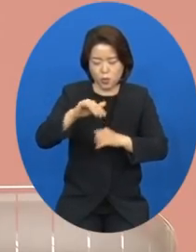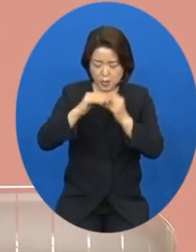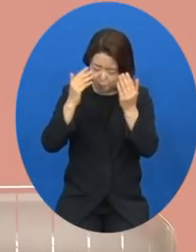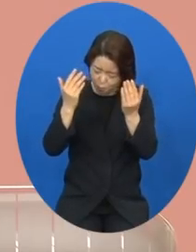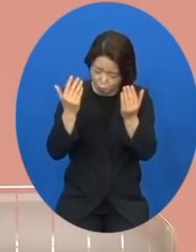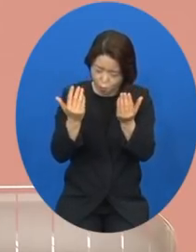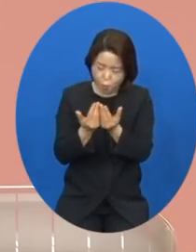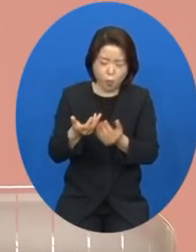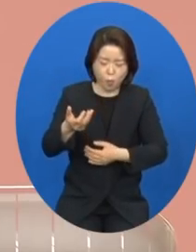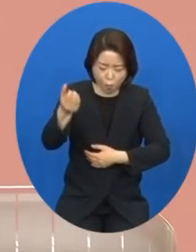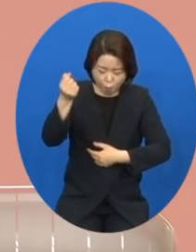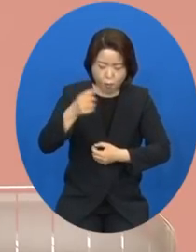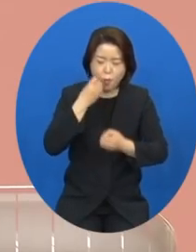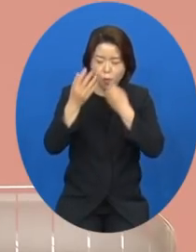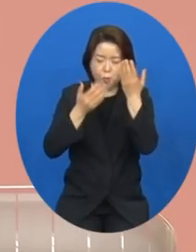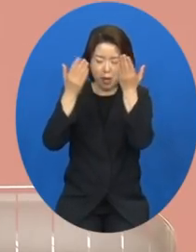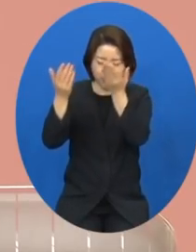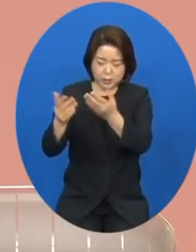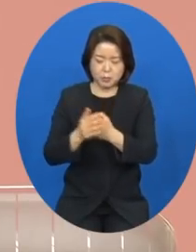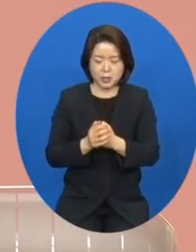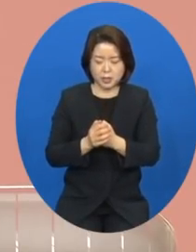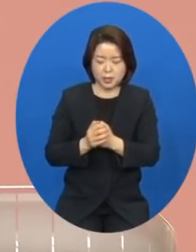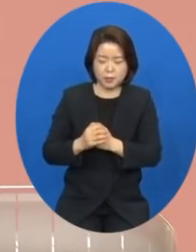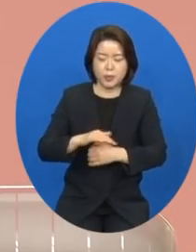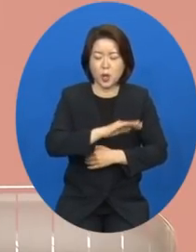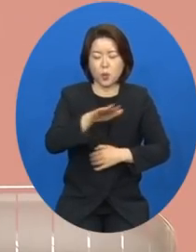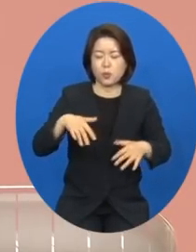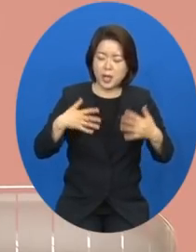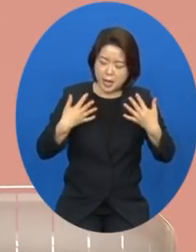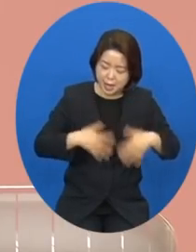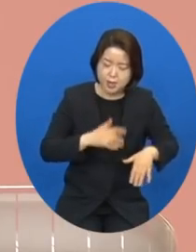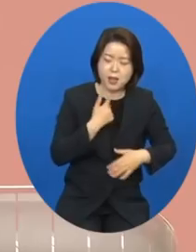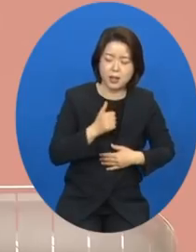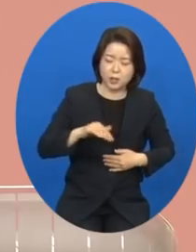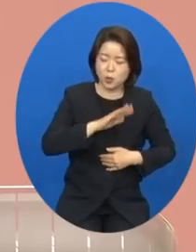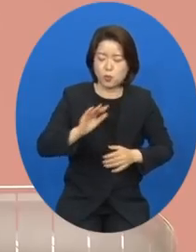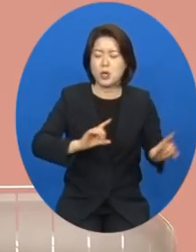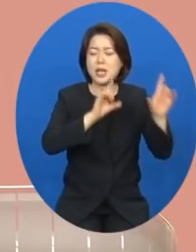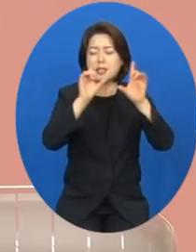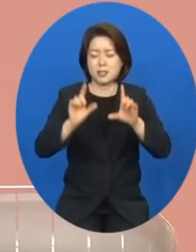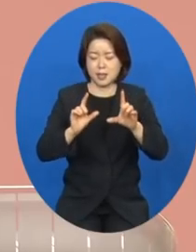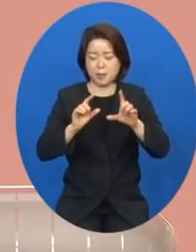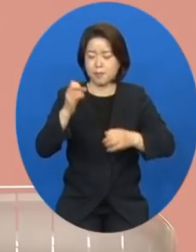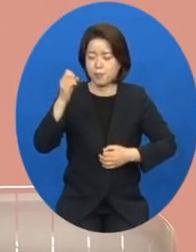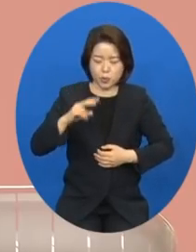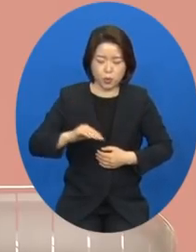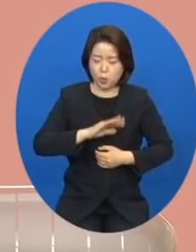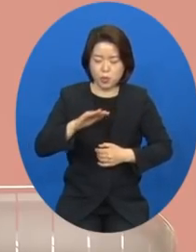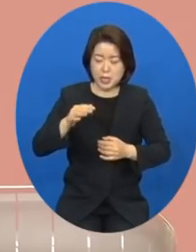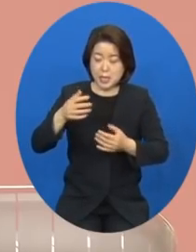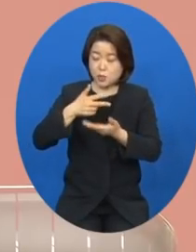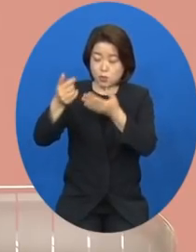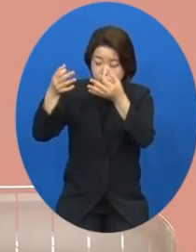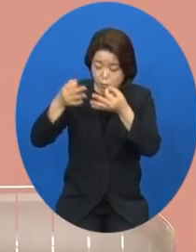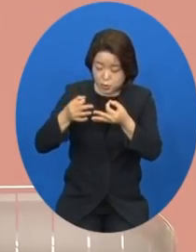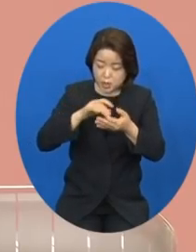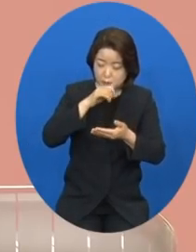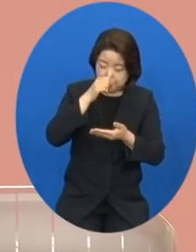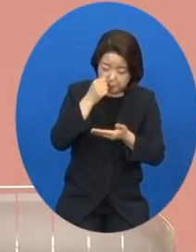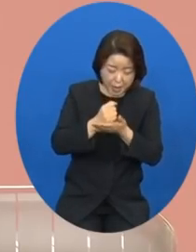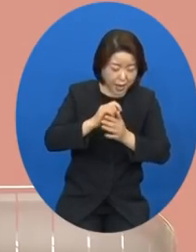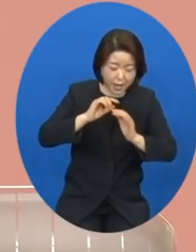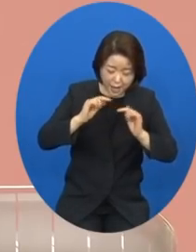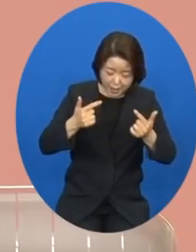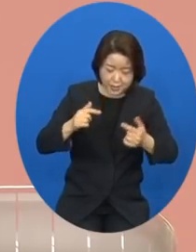에이스 간 고백합니다 하나님이 우리의 연약해 떤 우리 삶들을 더 누리게 김 보시기에 합당하지 못했던 삶을